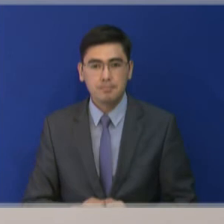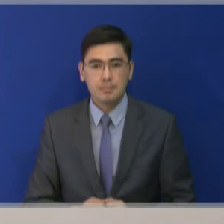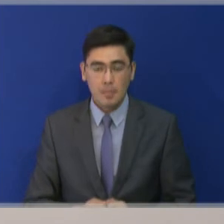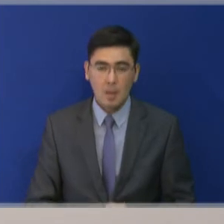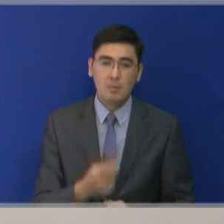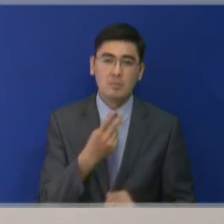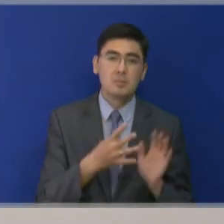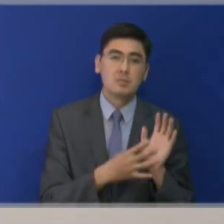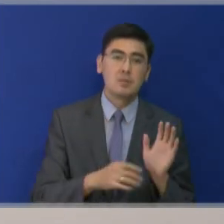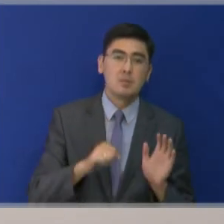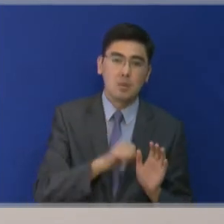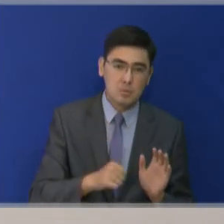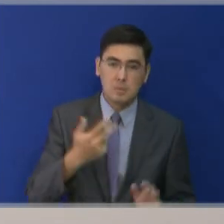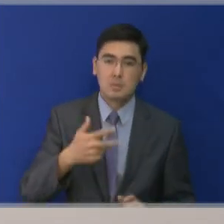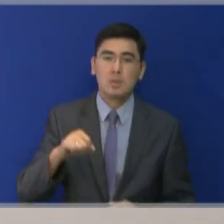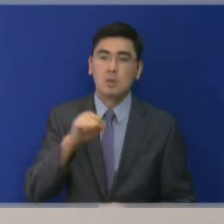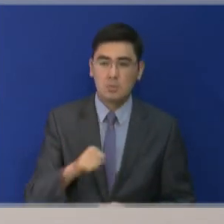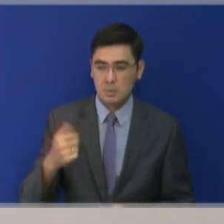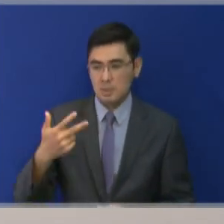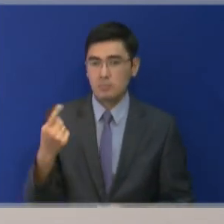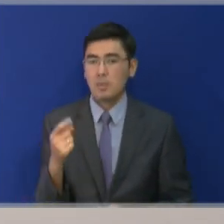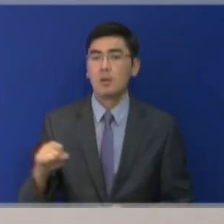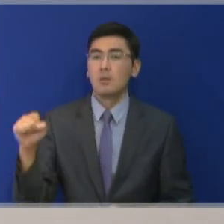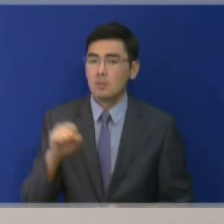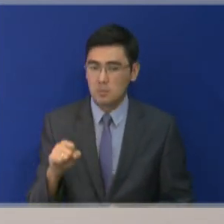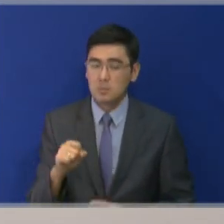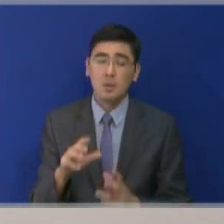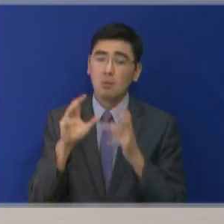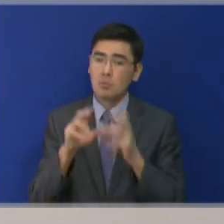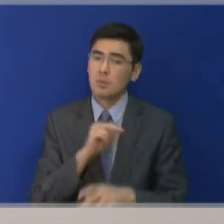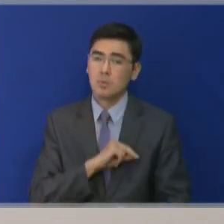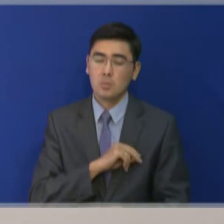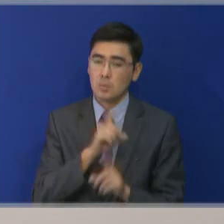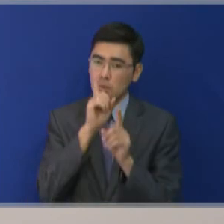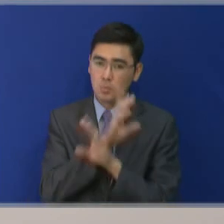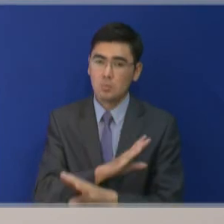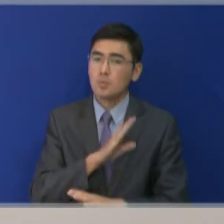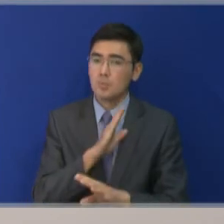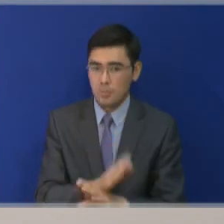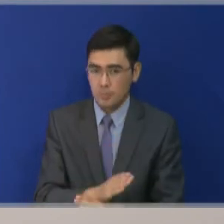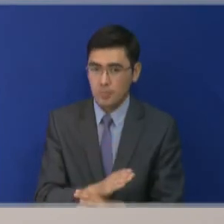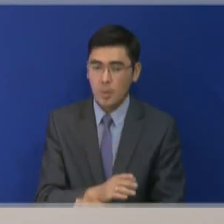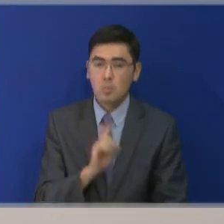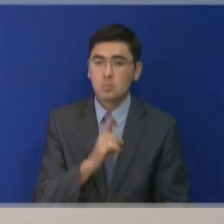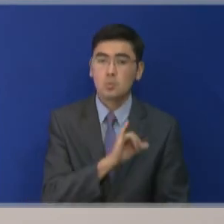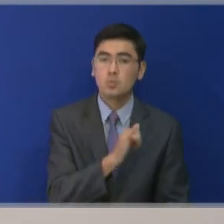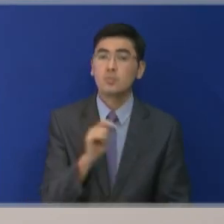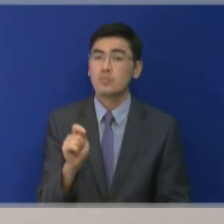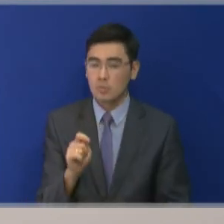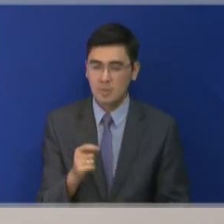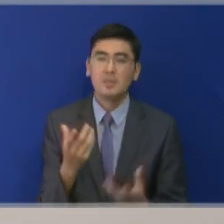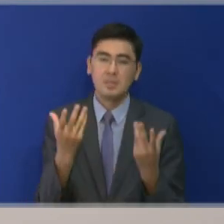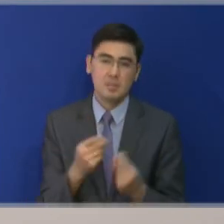тамыздың 29-ы, 30-ы және 31-і күндері автобустар жолға шықпайды. 29-ы және 30-ы күндері демалыс, ал 30-ші